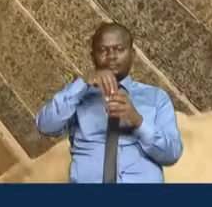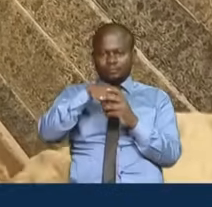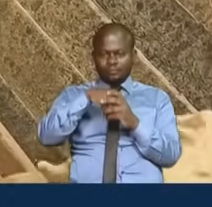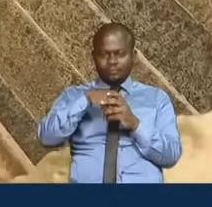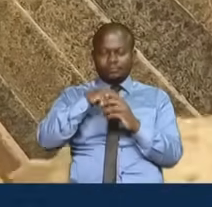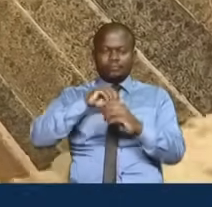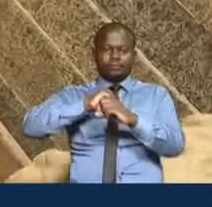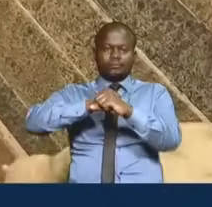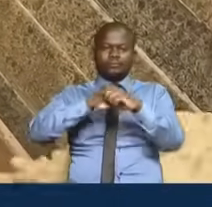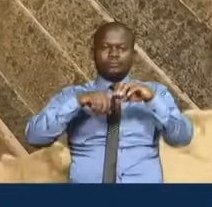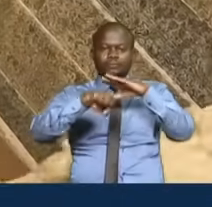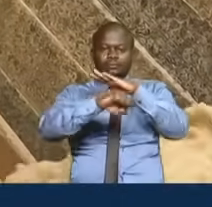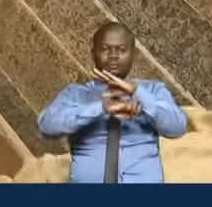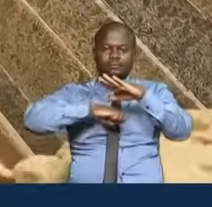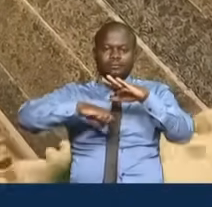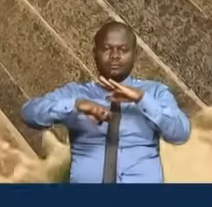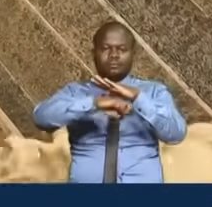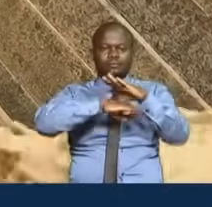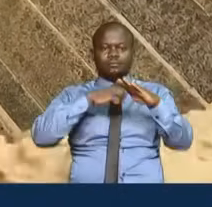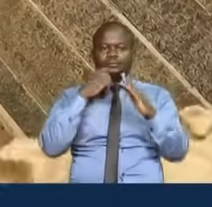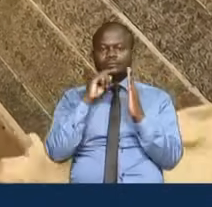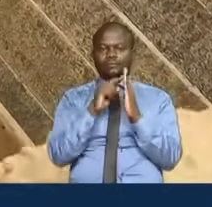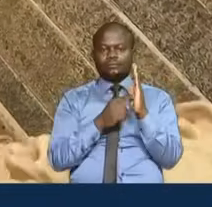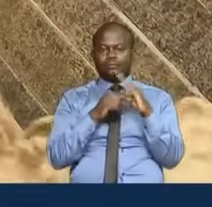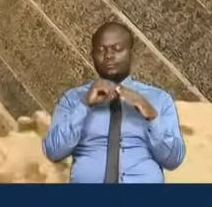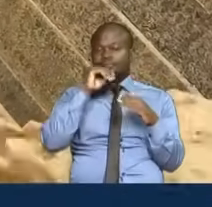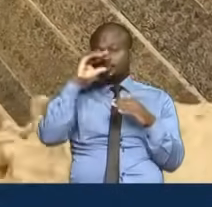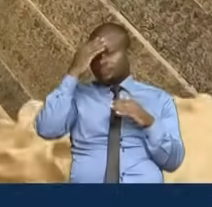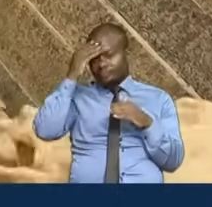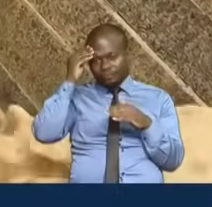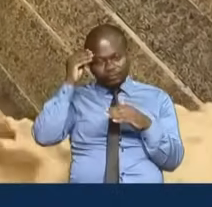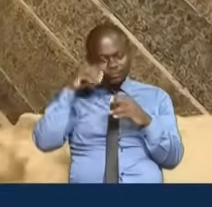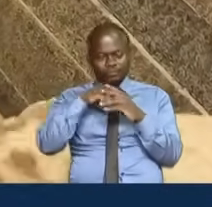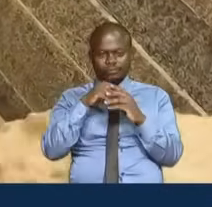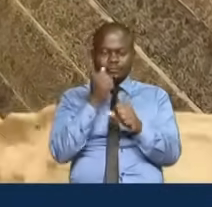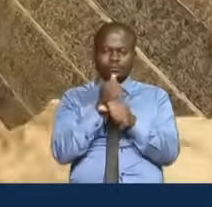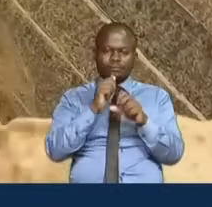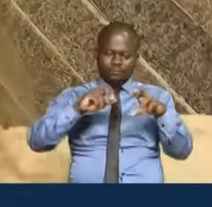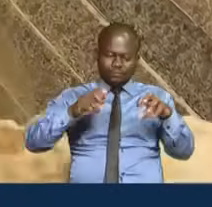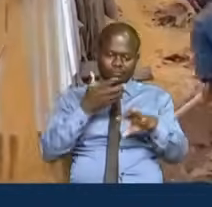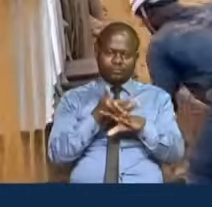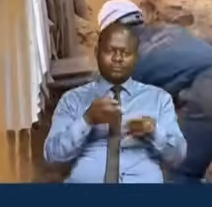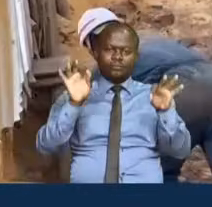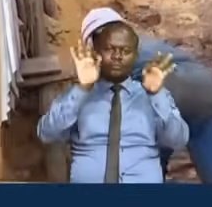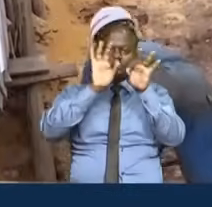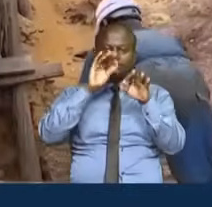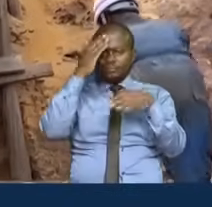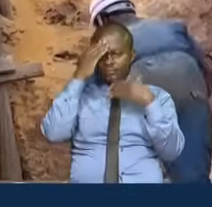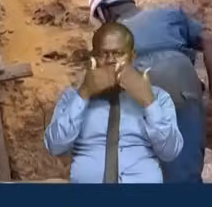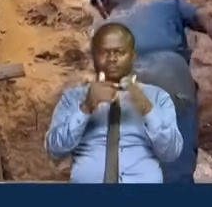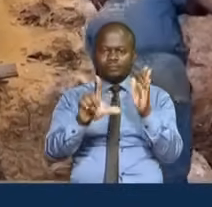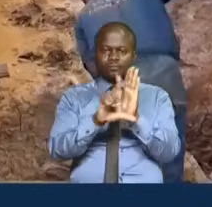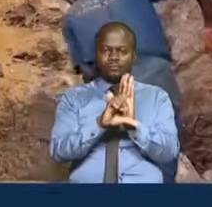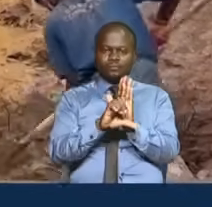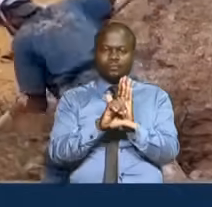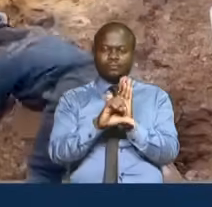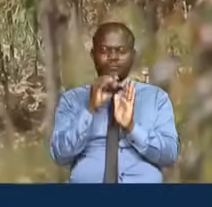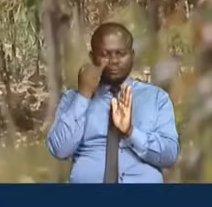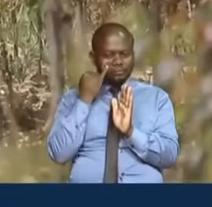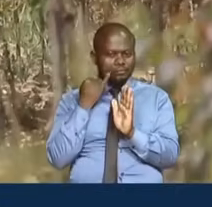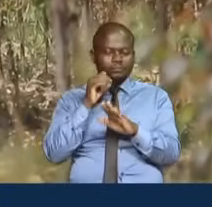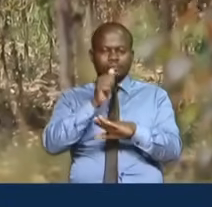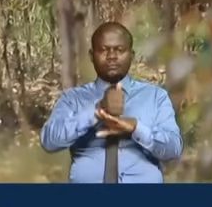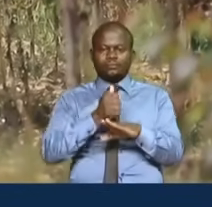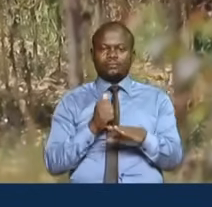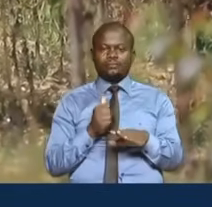kurengera ibidukikije ni ingingo itirengagizwa mu bakora ubucukuzi bw'amabuye y'agaciro bitewe n'amategeko akakaye yashyizweho